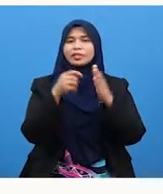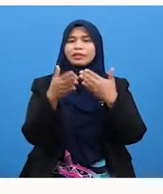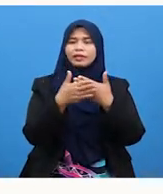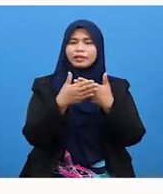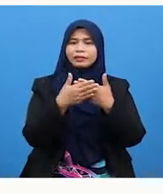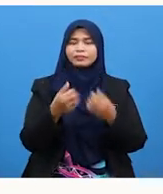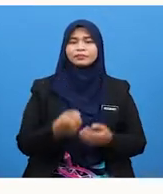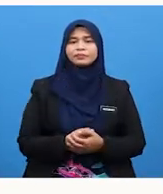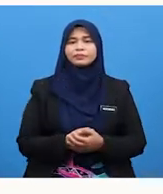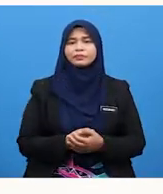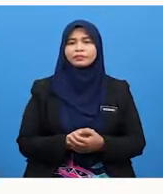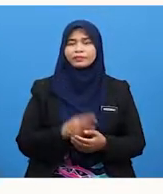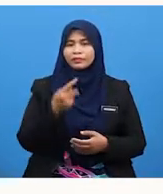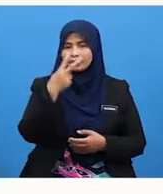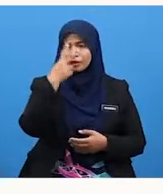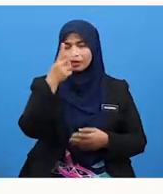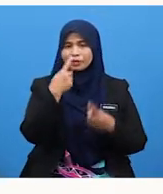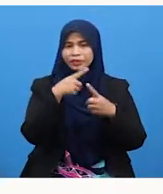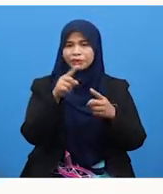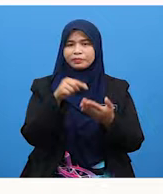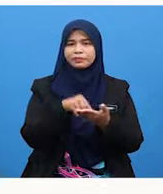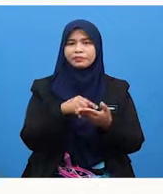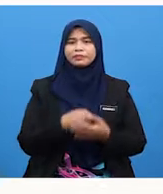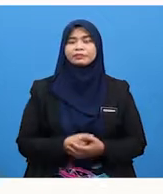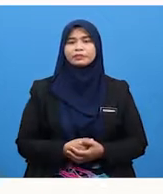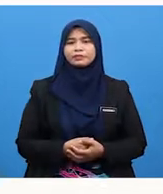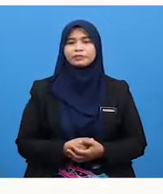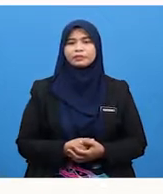Mari kita semak jawapan bagi soalan kelima.